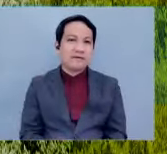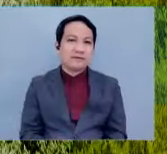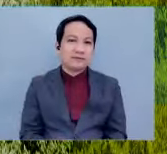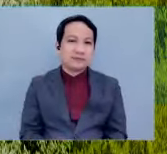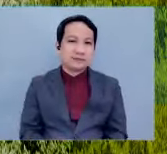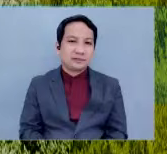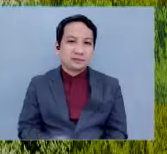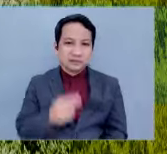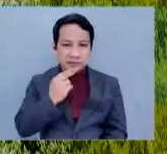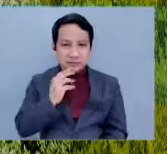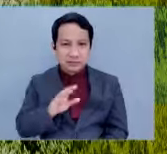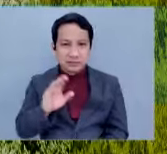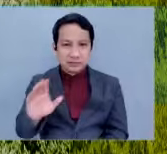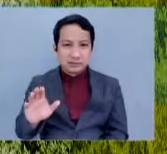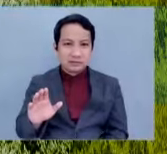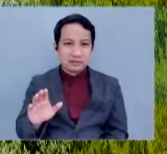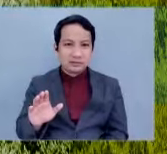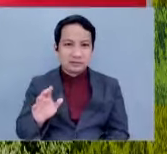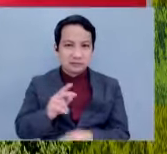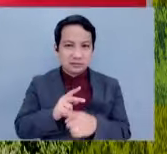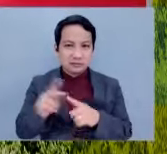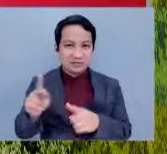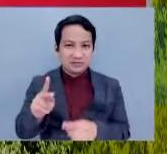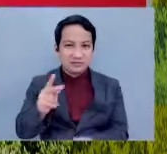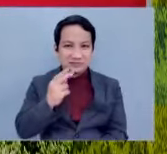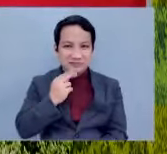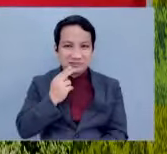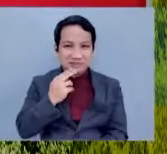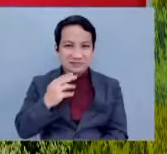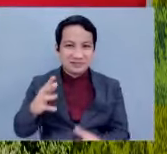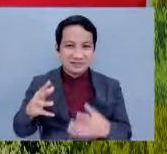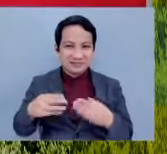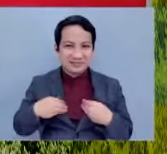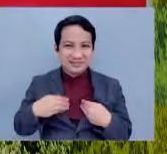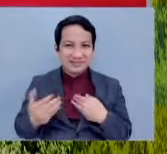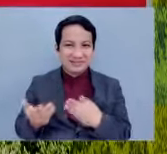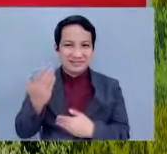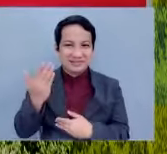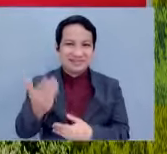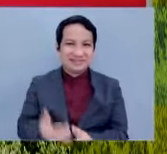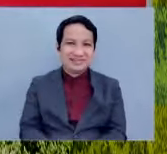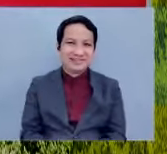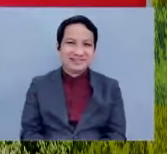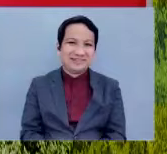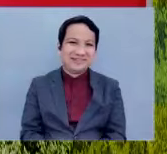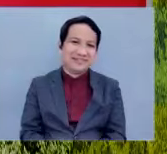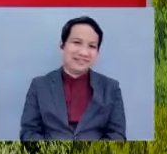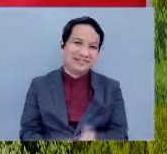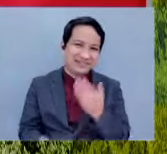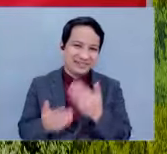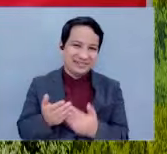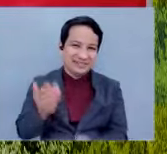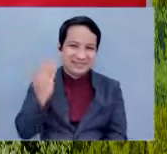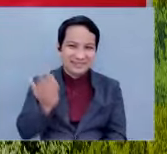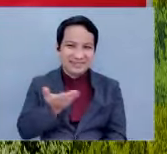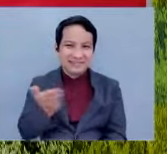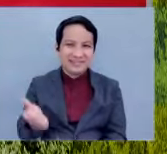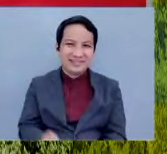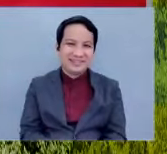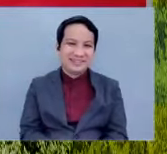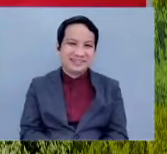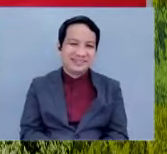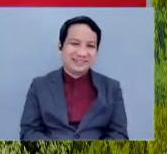ang cute-cute din naman talaga ni Professor Shaw na talagang pinaunlakan tayo ngayong umaga. Thank you very much muli. Maraming salamat, Professor Shaw Chua.